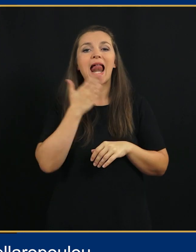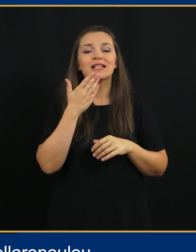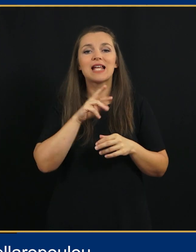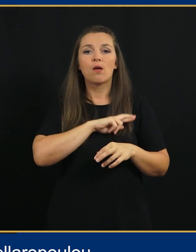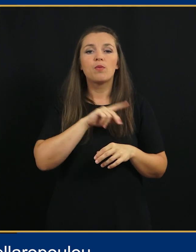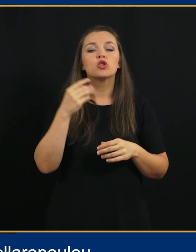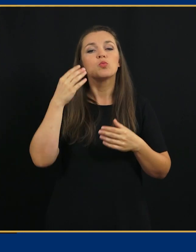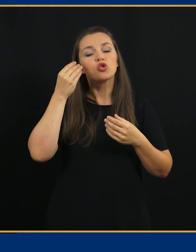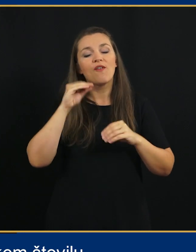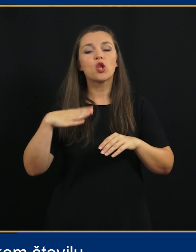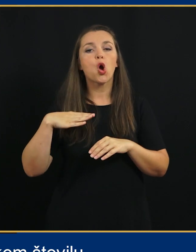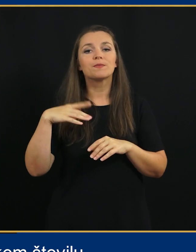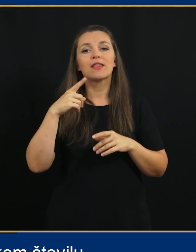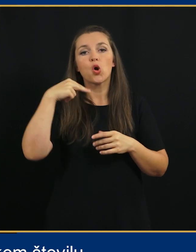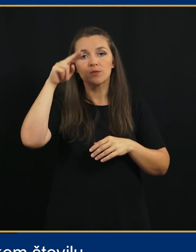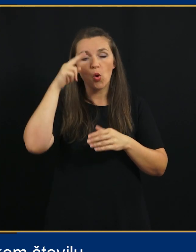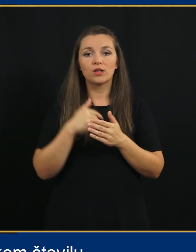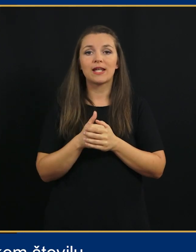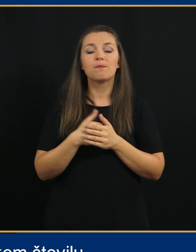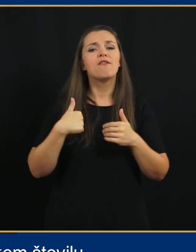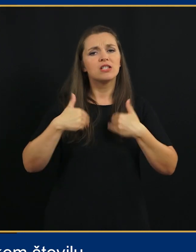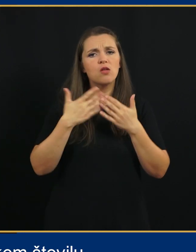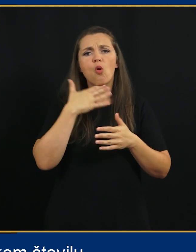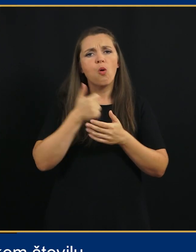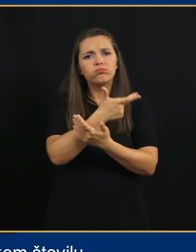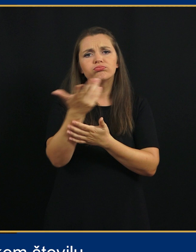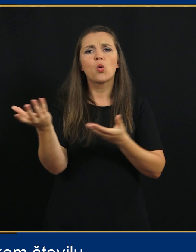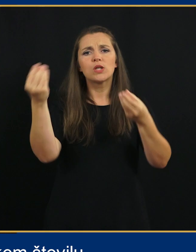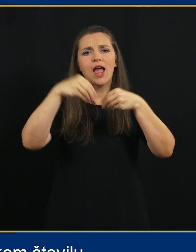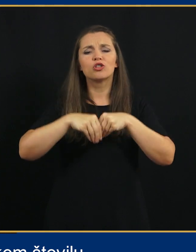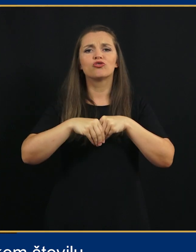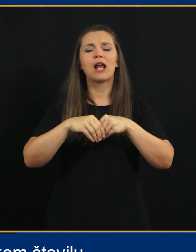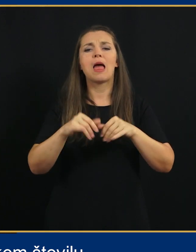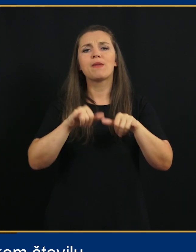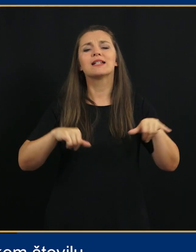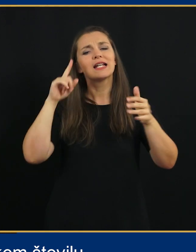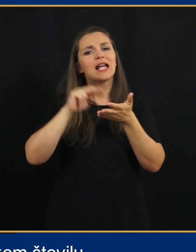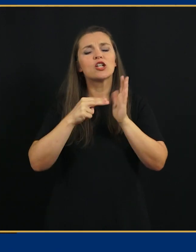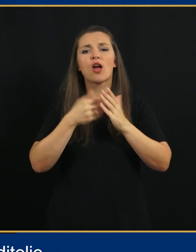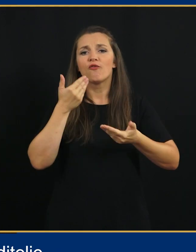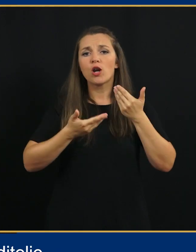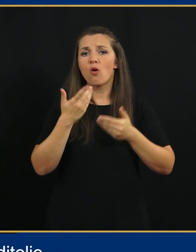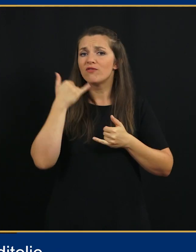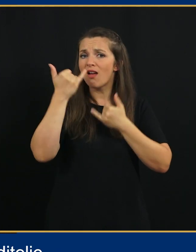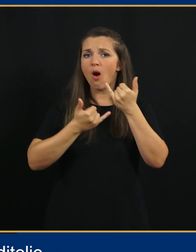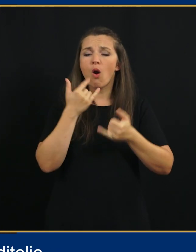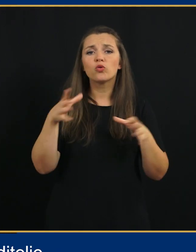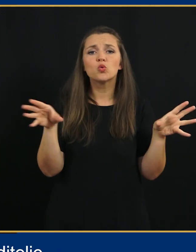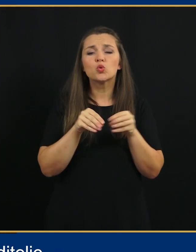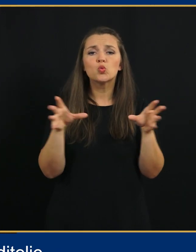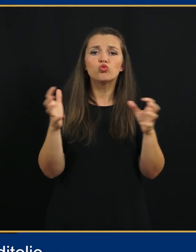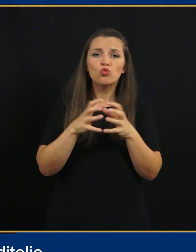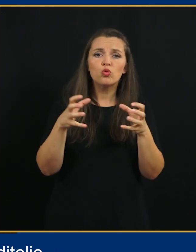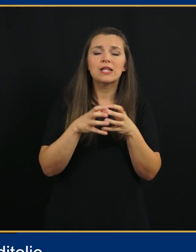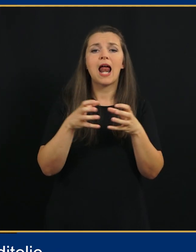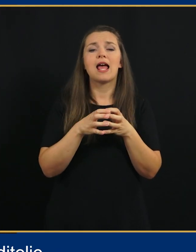in gospodje. Veseli me, da ste se v tako velikem številu udeležili Blejskega strateškega foruma, ki iz leta v leto združuje voditelje